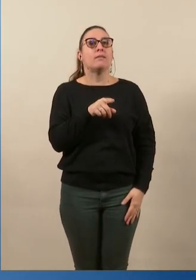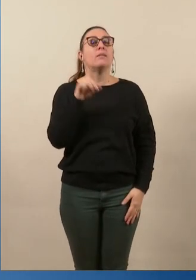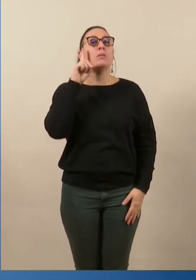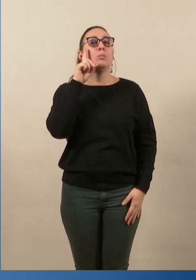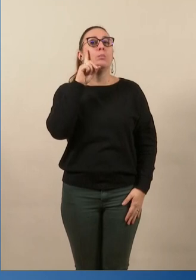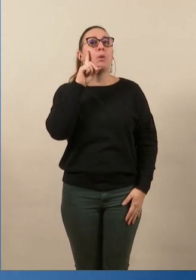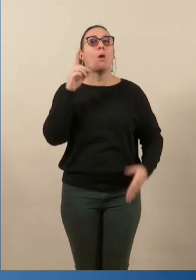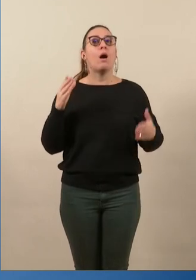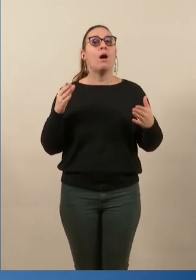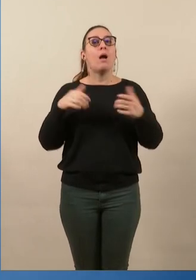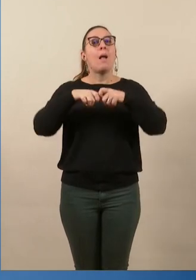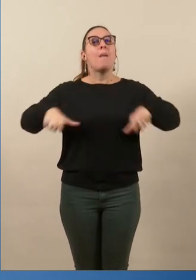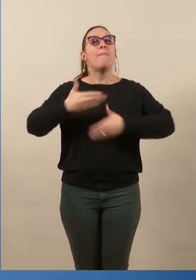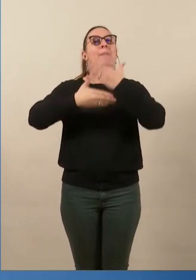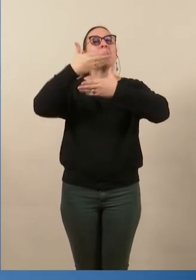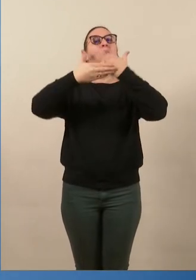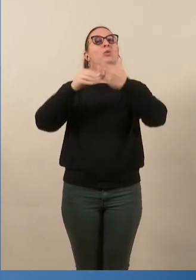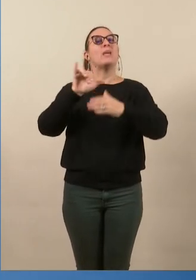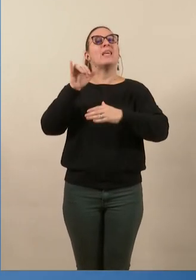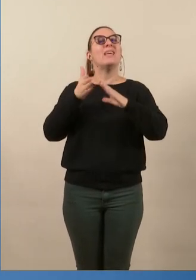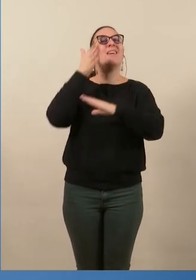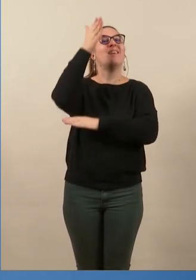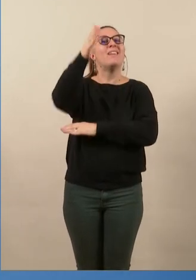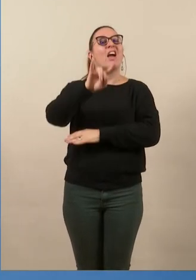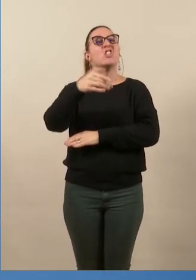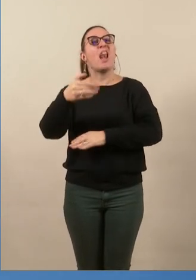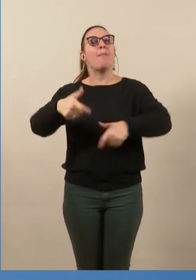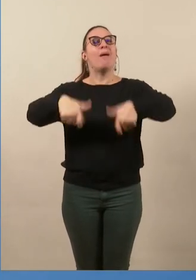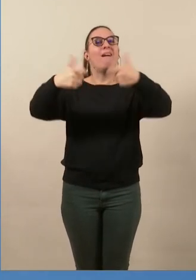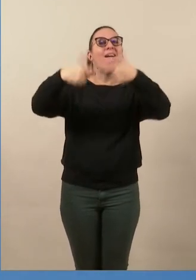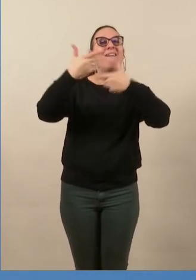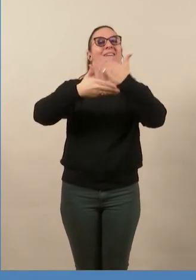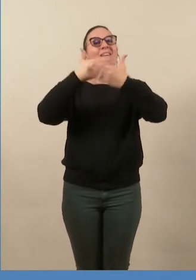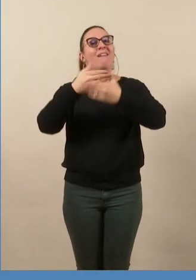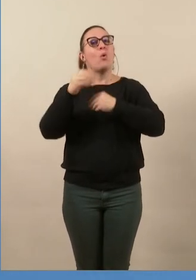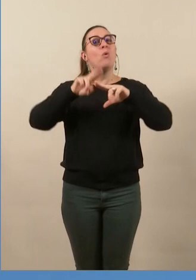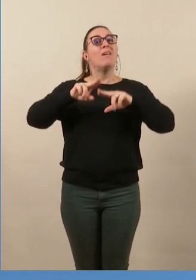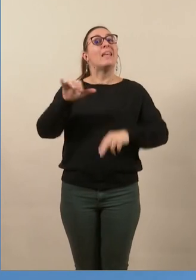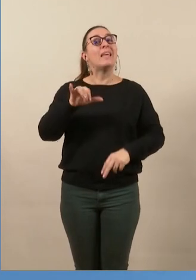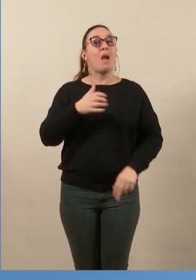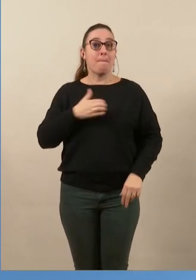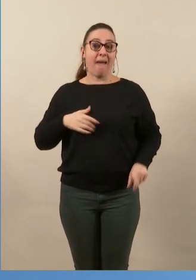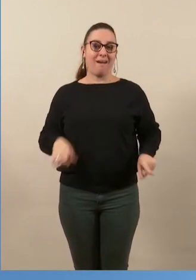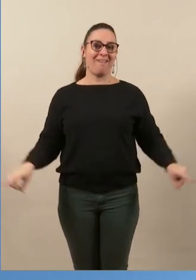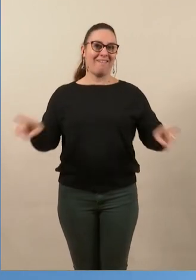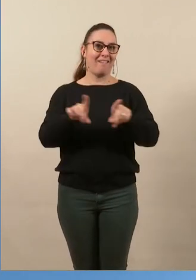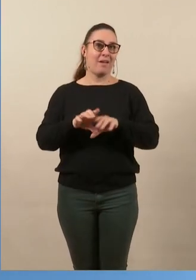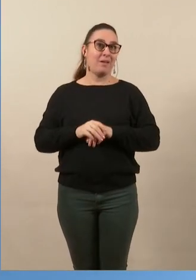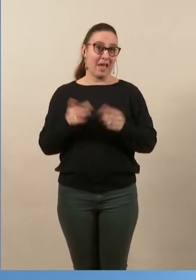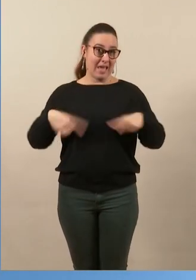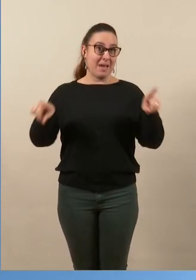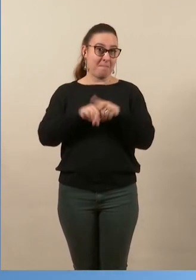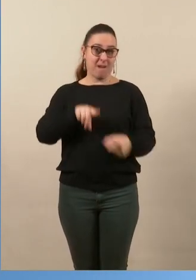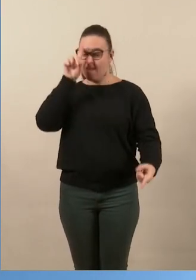qui donne aujourd'hui les permis de construire pour les prochains projets de logements sociaux ou les réhabilitations ce sont les maires et ces maires-là vous ont dit